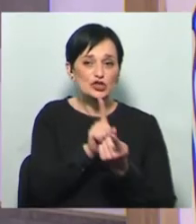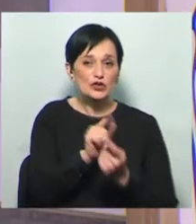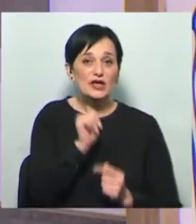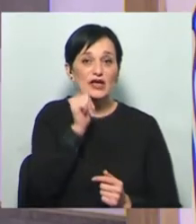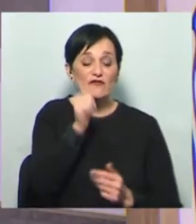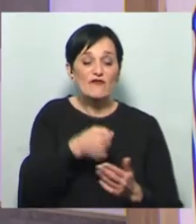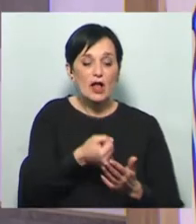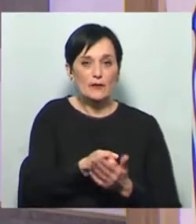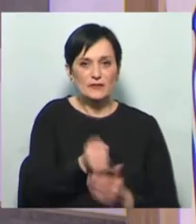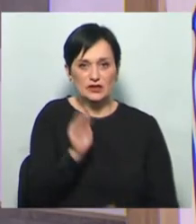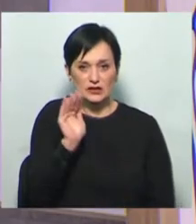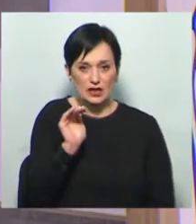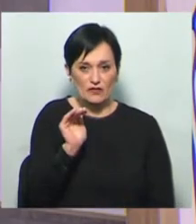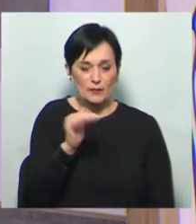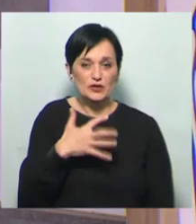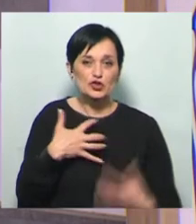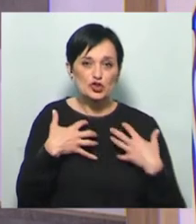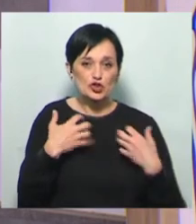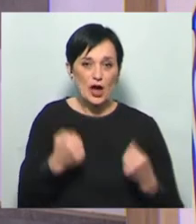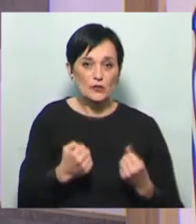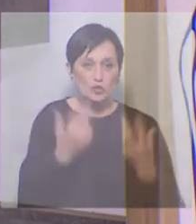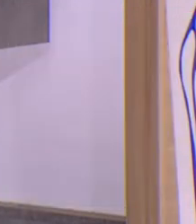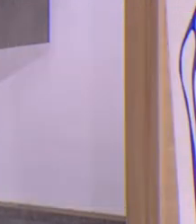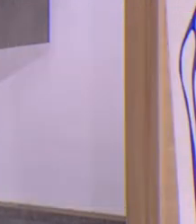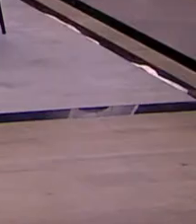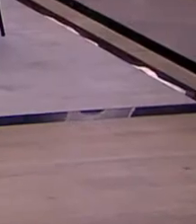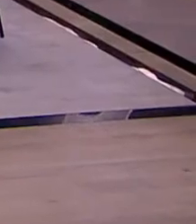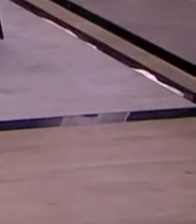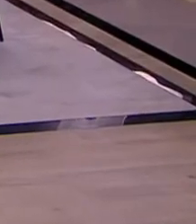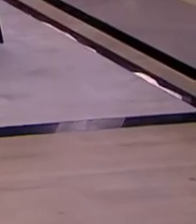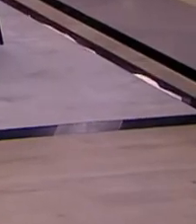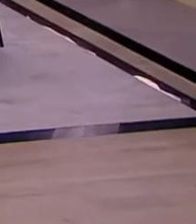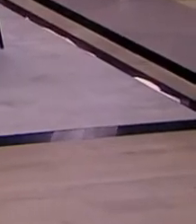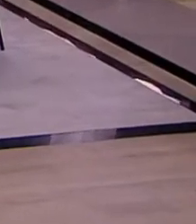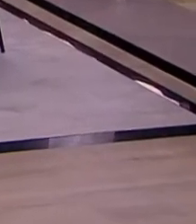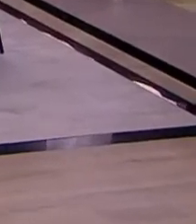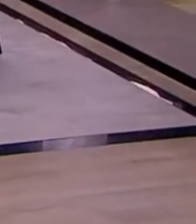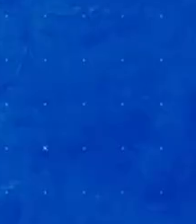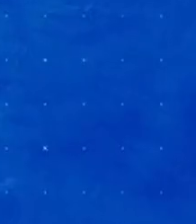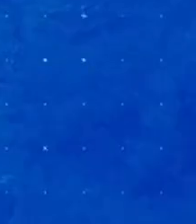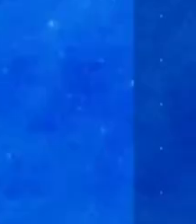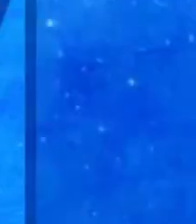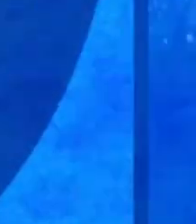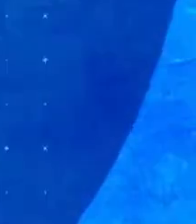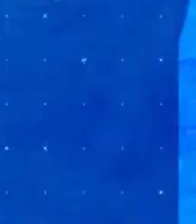ხვალამდე დაგემშვიდობებით, ნახვამდის ჯანმრთელობას და ღირსეულობას გისურვებთ.